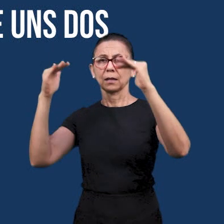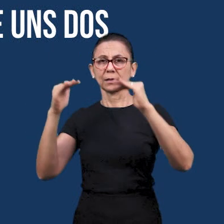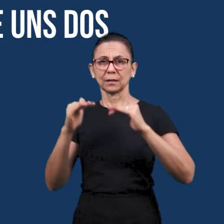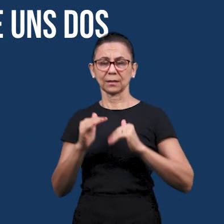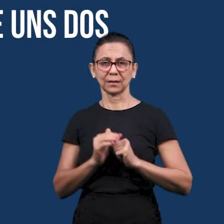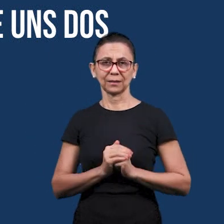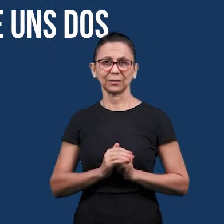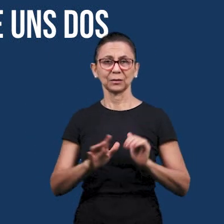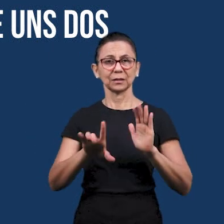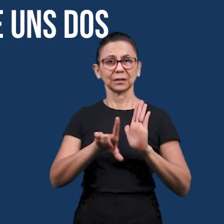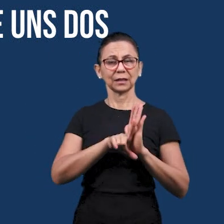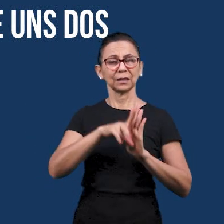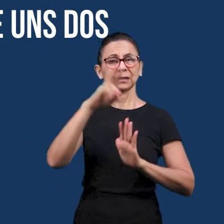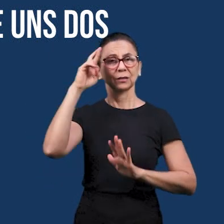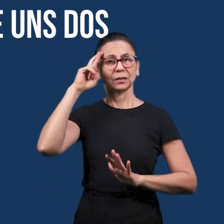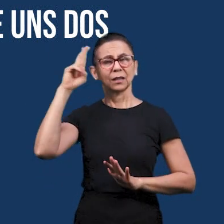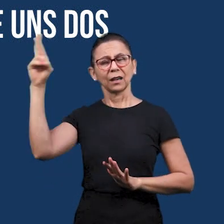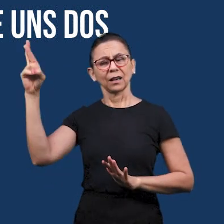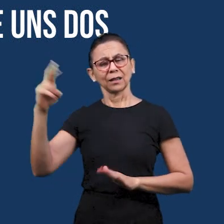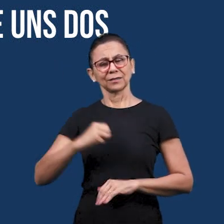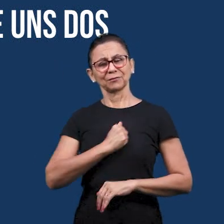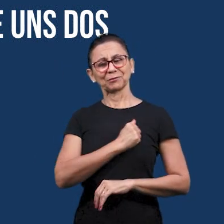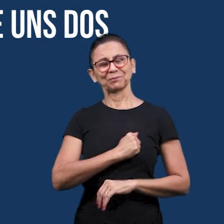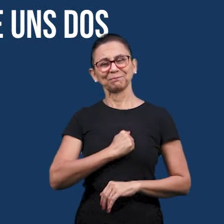боятся Тебя и хранят Твои заповеди.